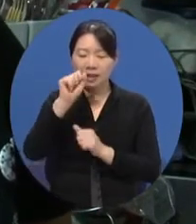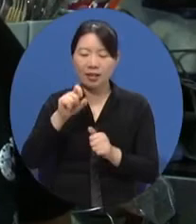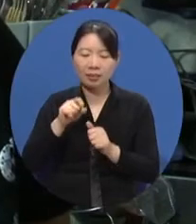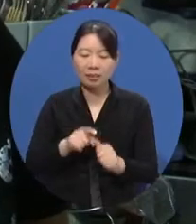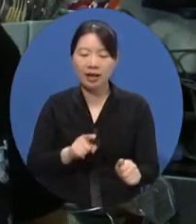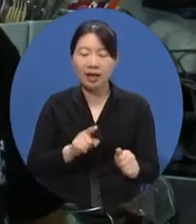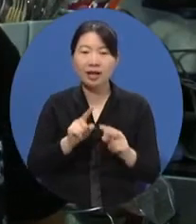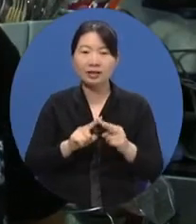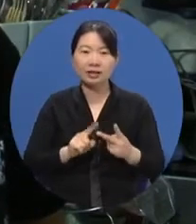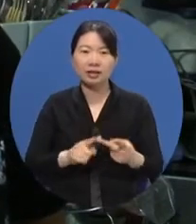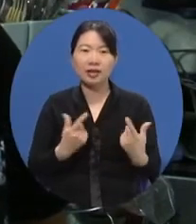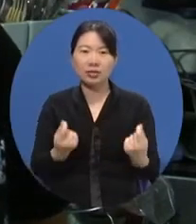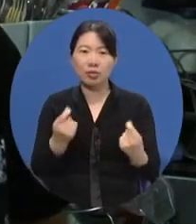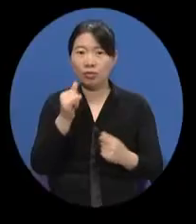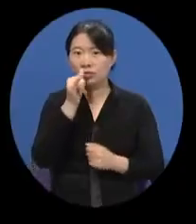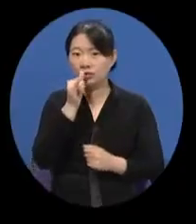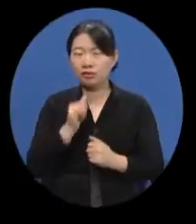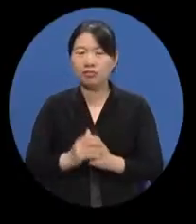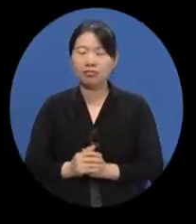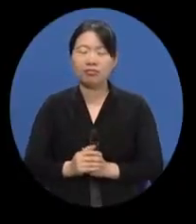찬다든지 그런 경우도 있어요.